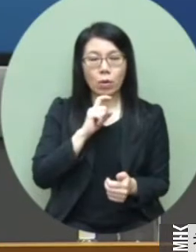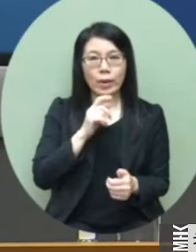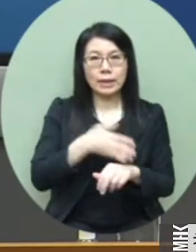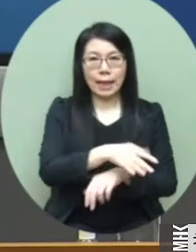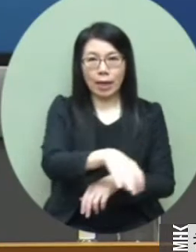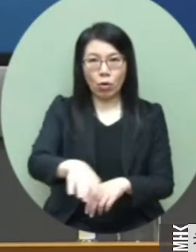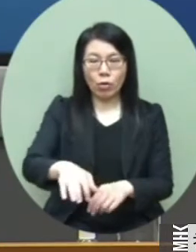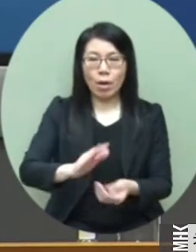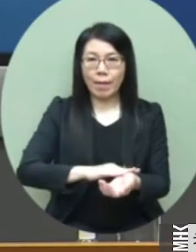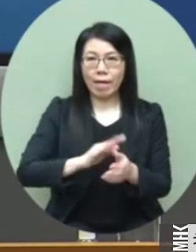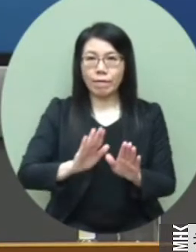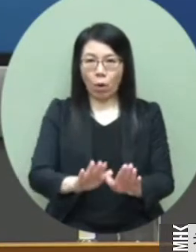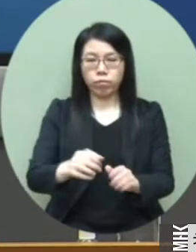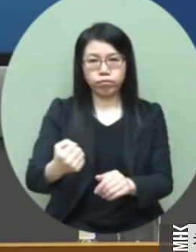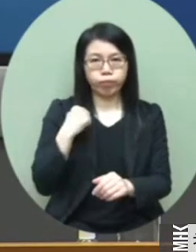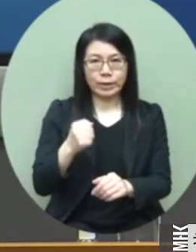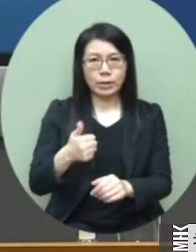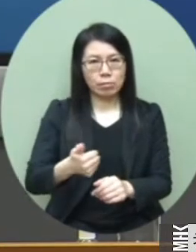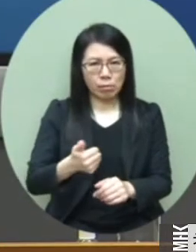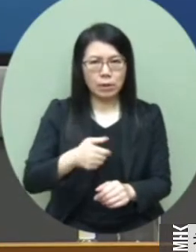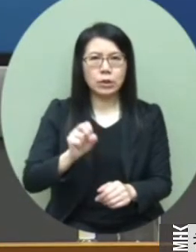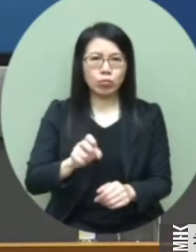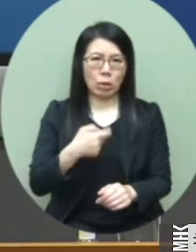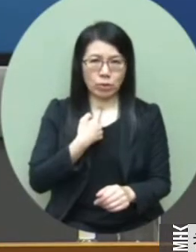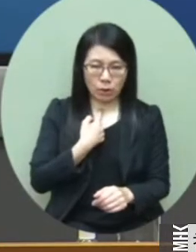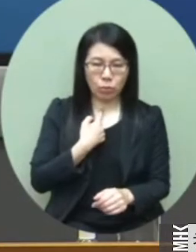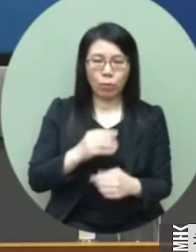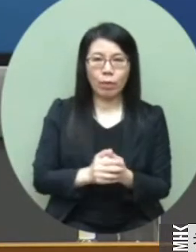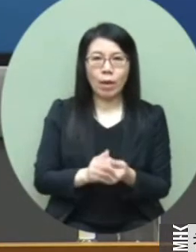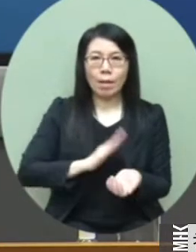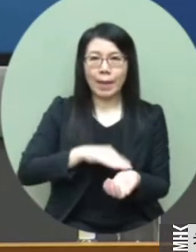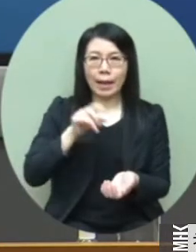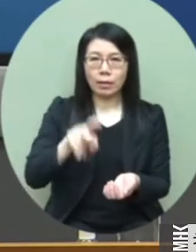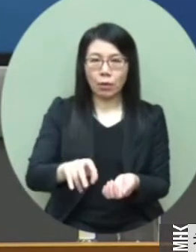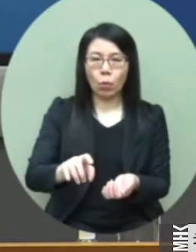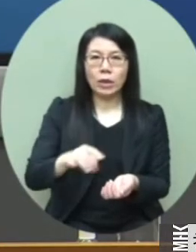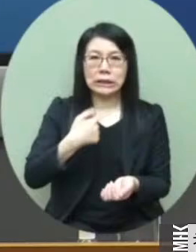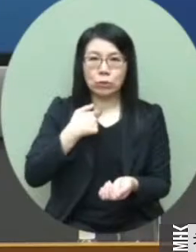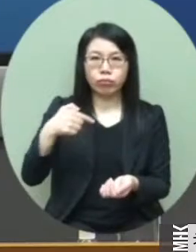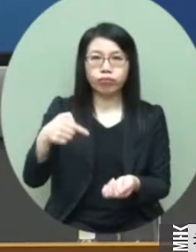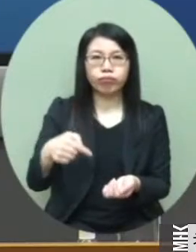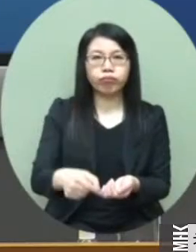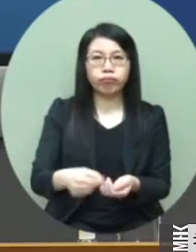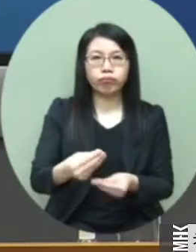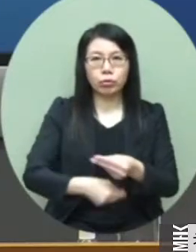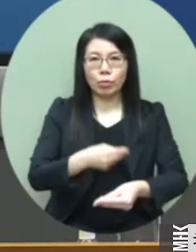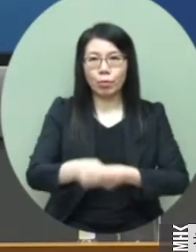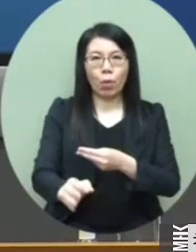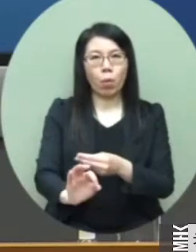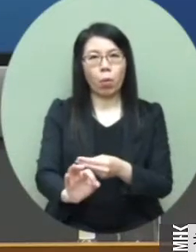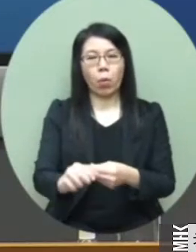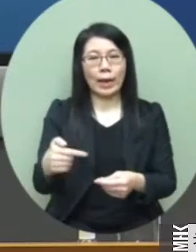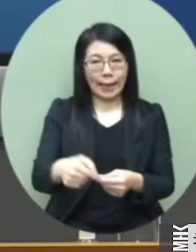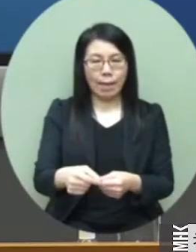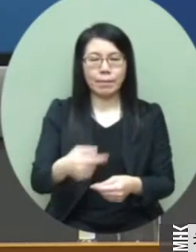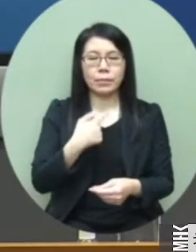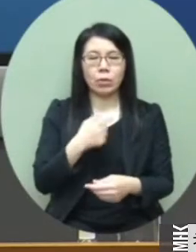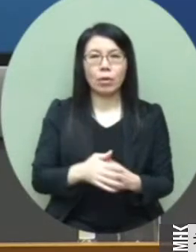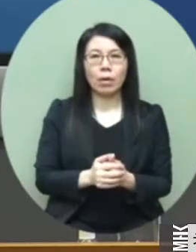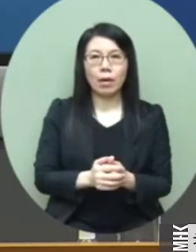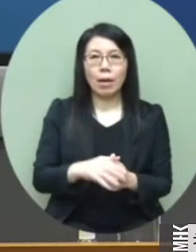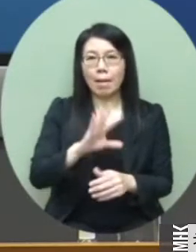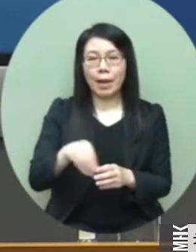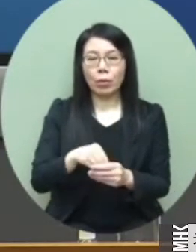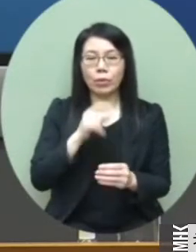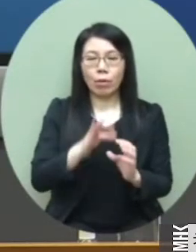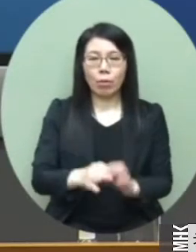區嘅防控能力，並盡量咧係減低病毒喺社區內嘅傳播。當中咧包括當然